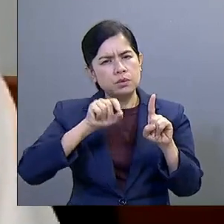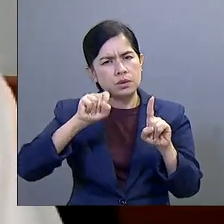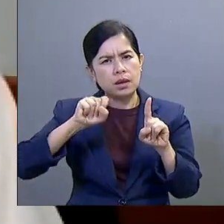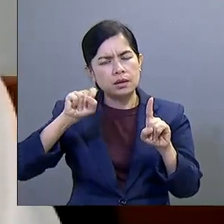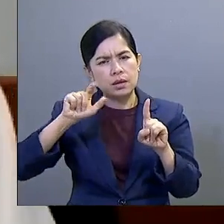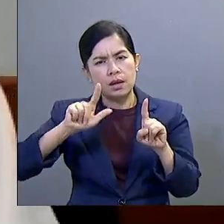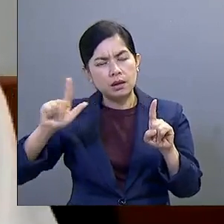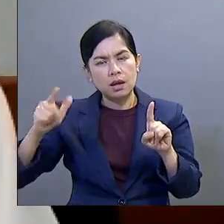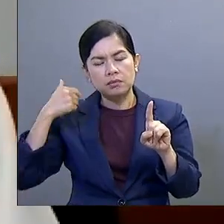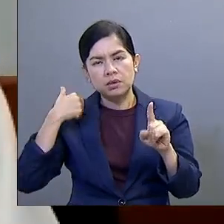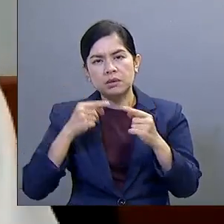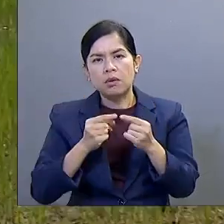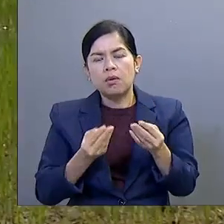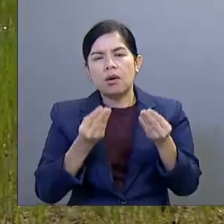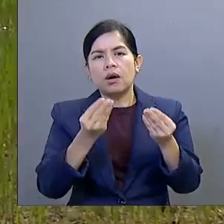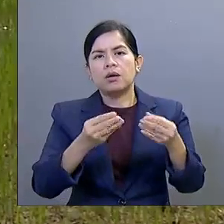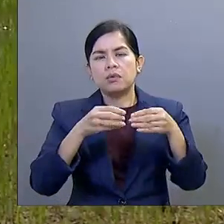ขึ้นเลยนะครับ